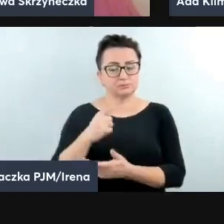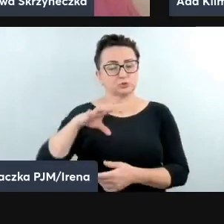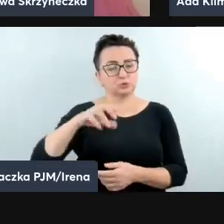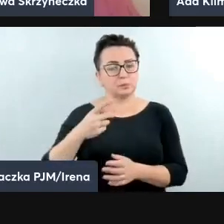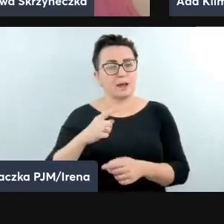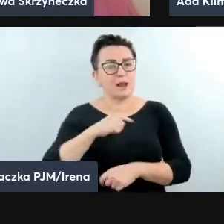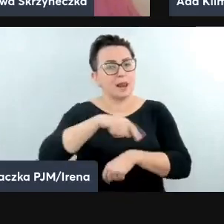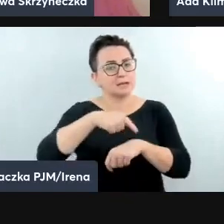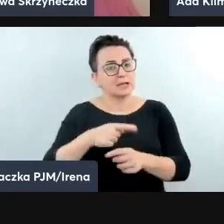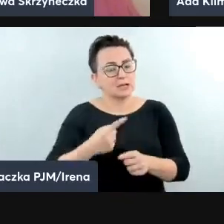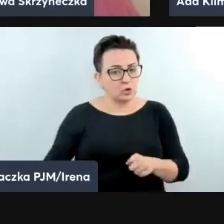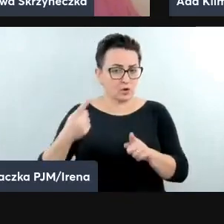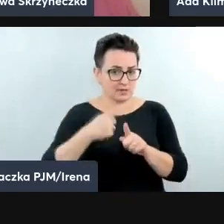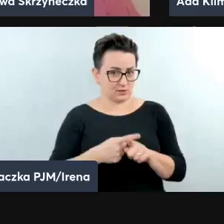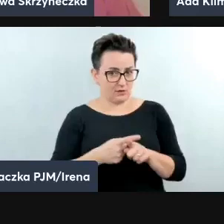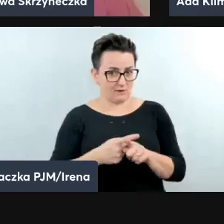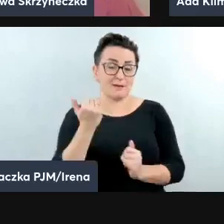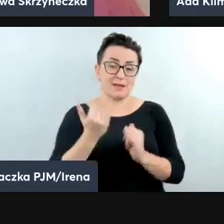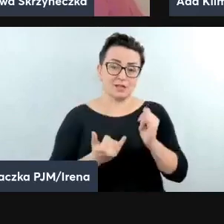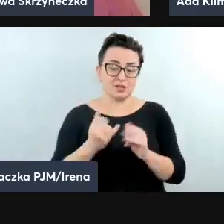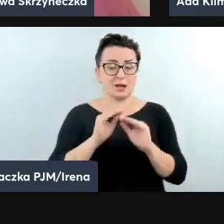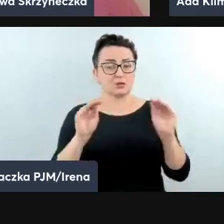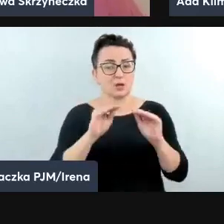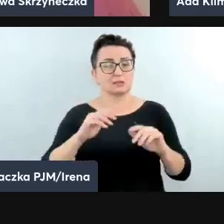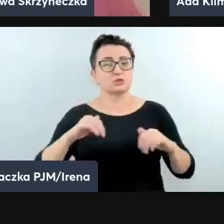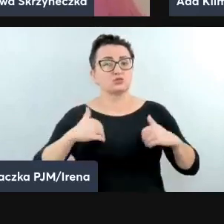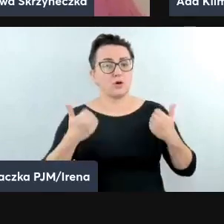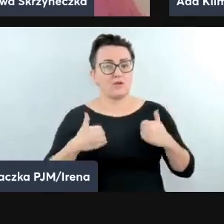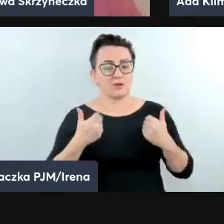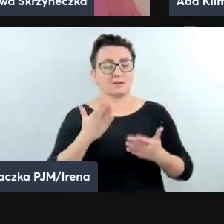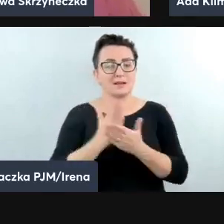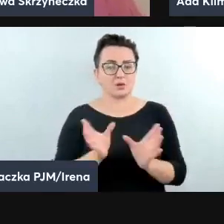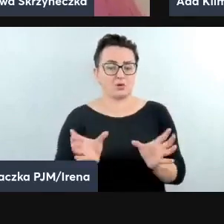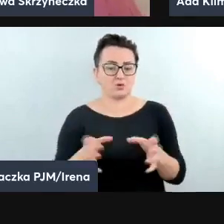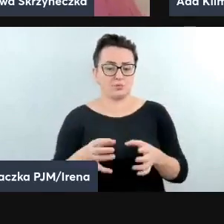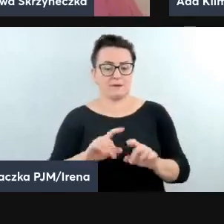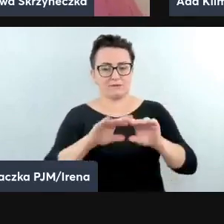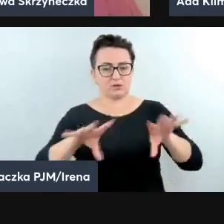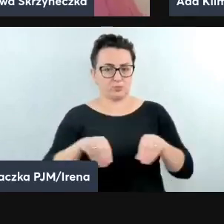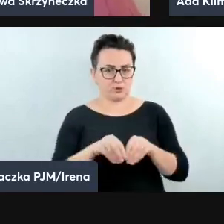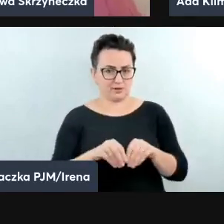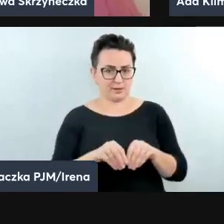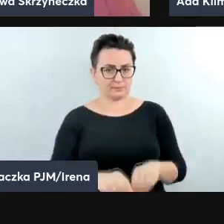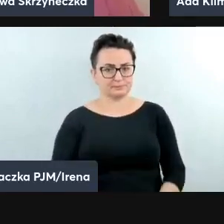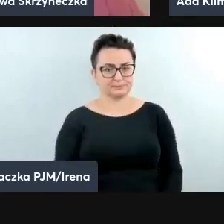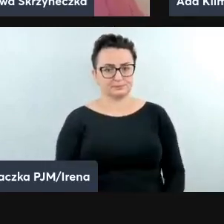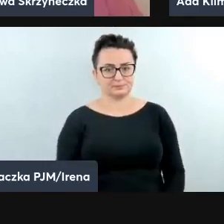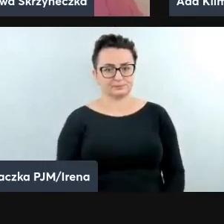edukacja zdrowotna była tylko we wspólnych grupach, nie? I tak jak mówię, to absolutnie nie chodzi o to, żeby